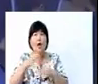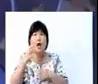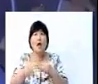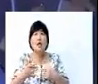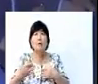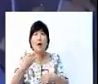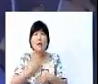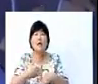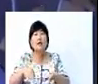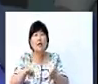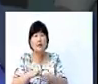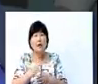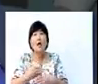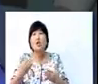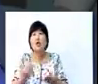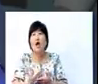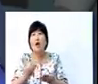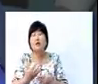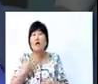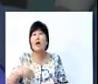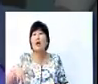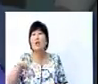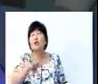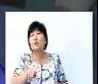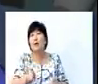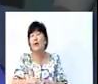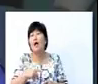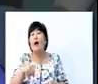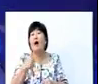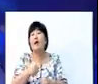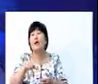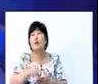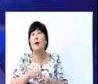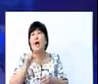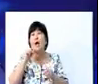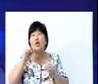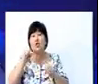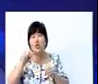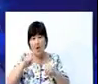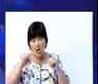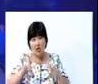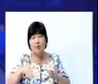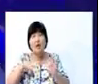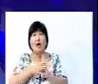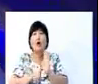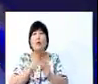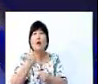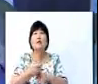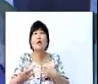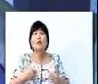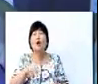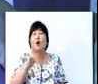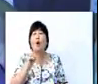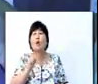театр тенденциясында бар. Жаңашылдықты сырбойлықтар жатсынбай алғашқылардың бірі болып тәжірибеге енгізді. Басты рөлді сомдаған актер